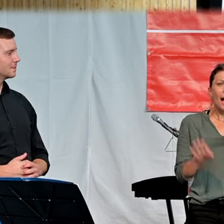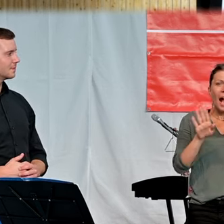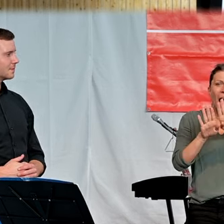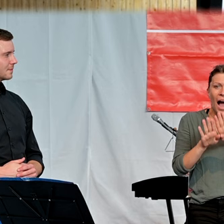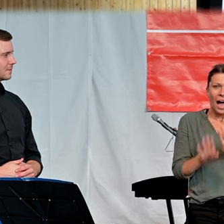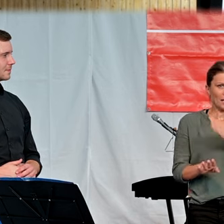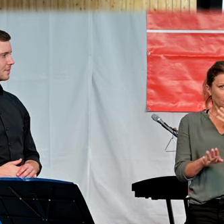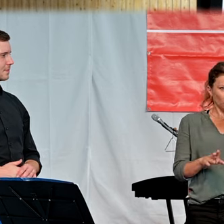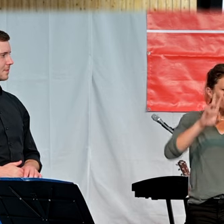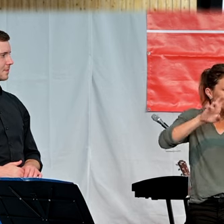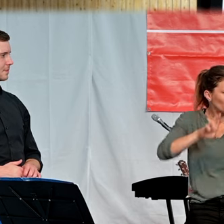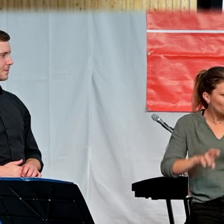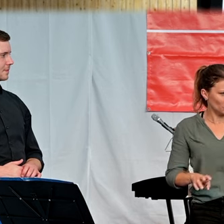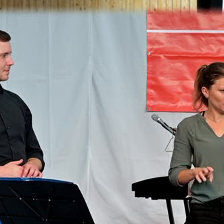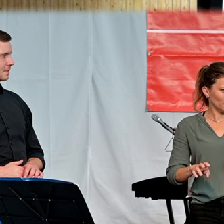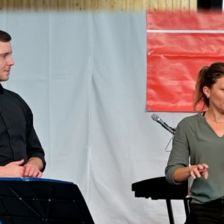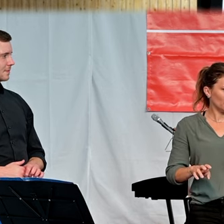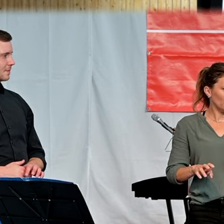wollen wir nachgehen.